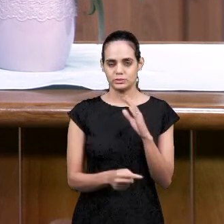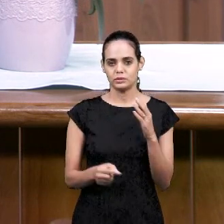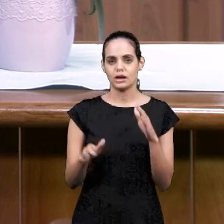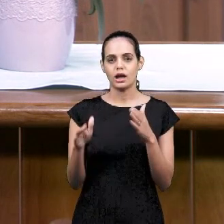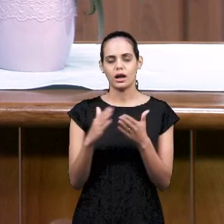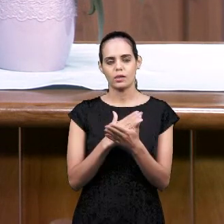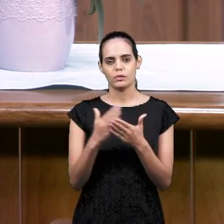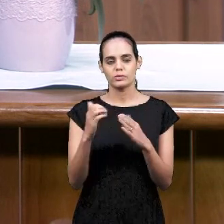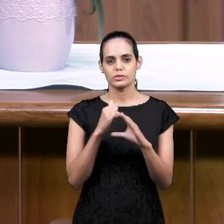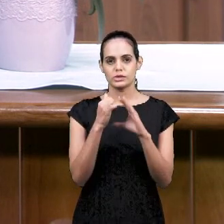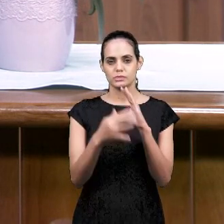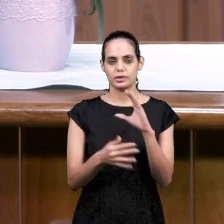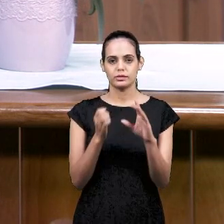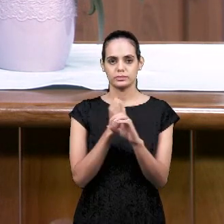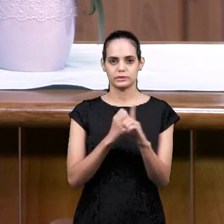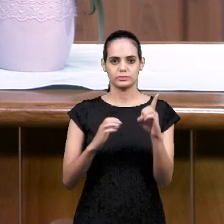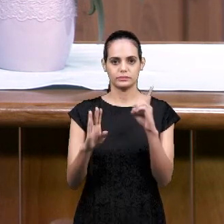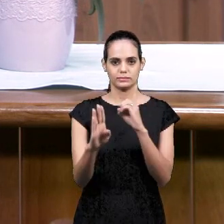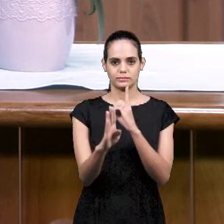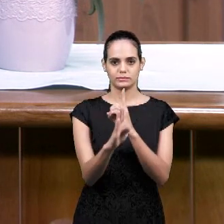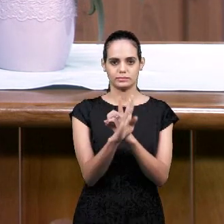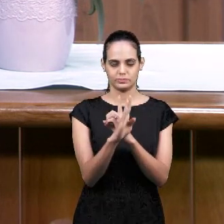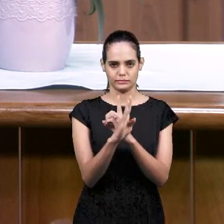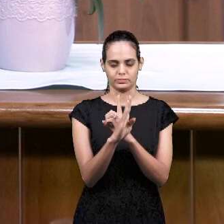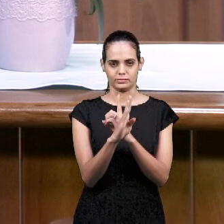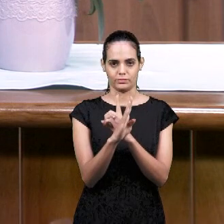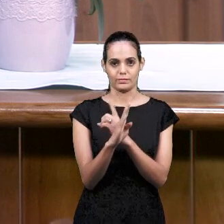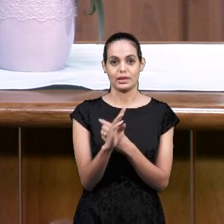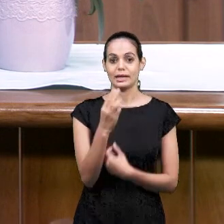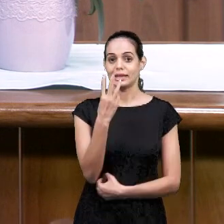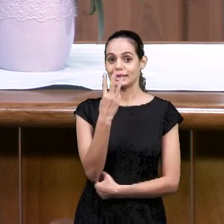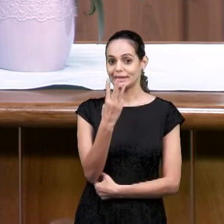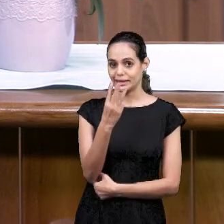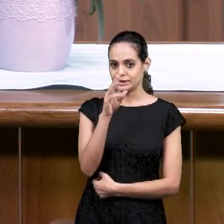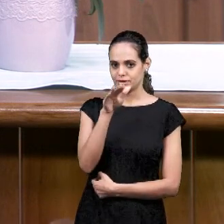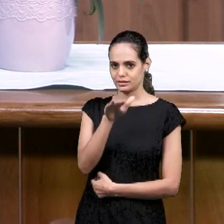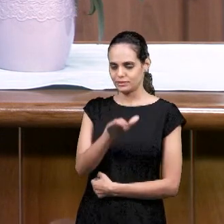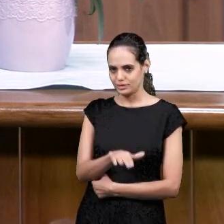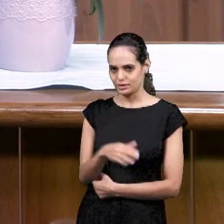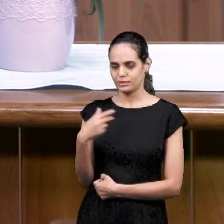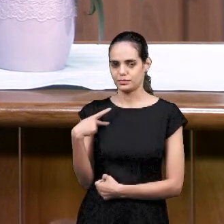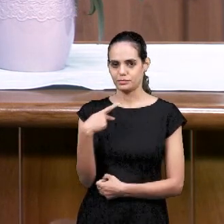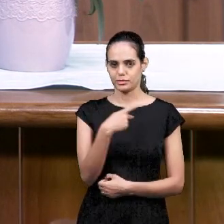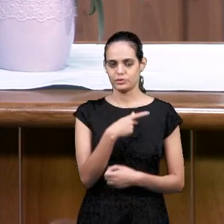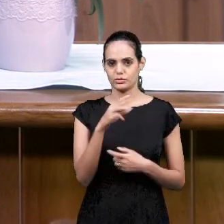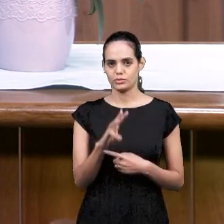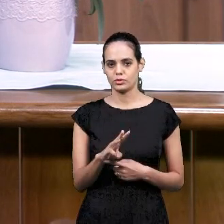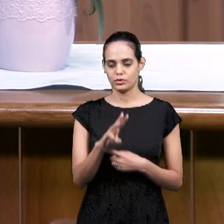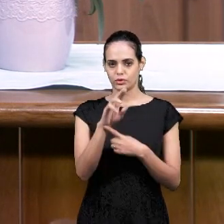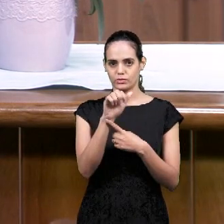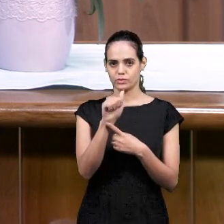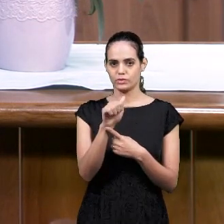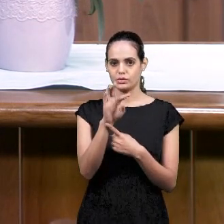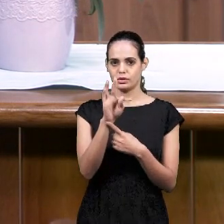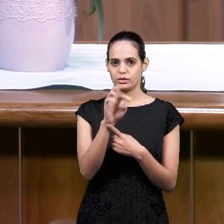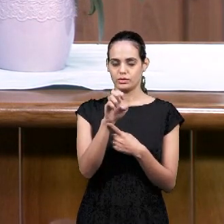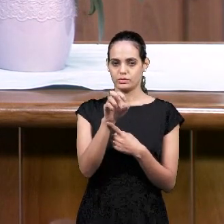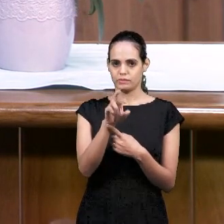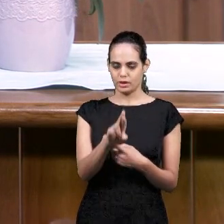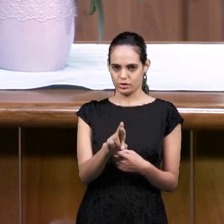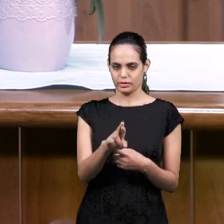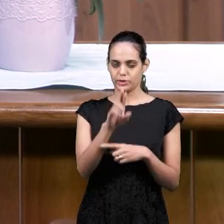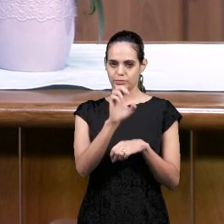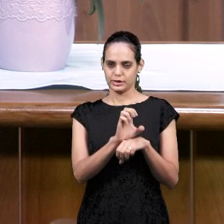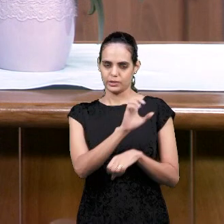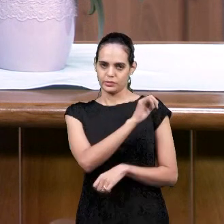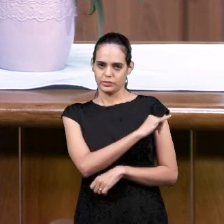qui est liée aux thématiques de l'école biblique dominicale. À 15h aussi, nous avons une transmission conduite par le pasteur